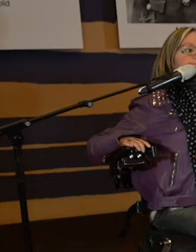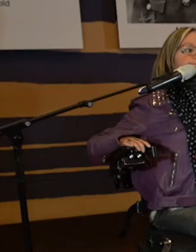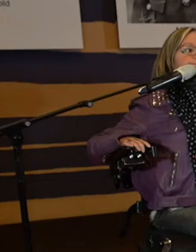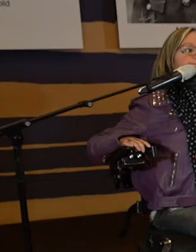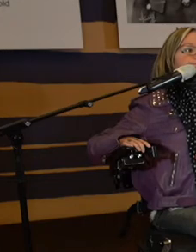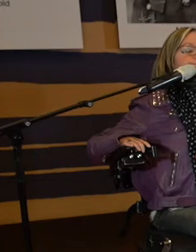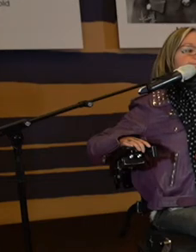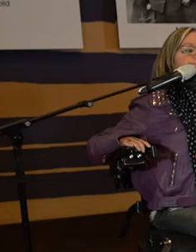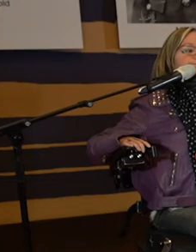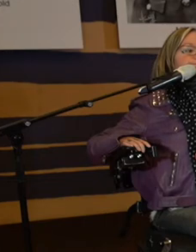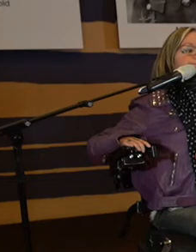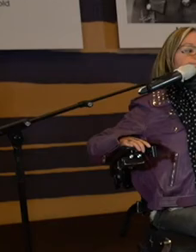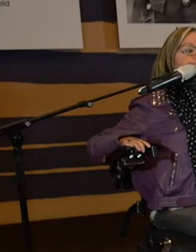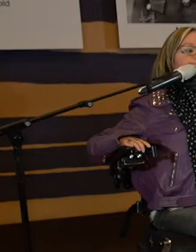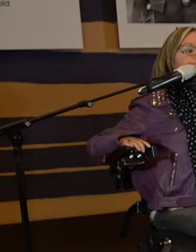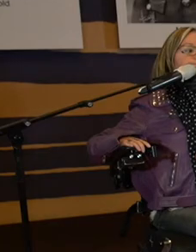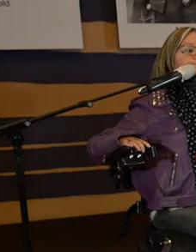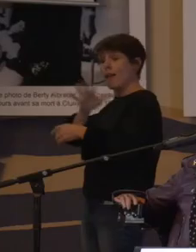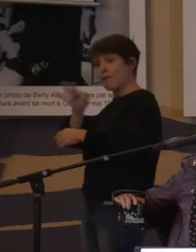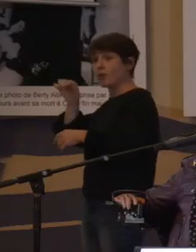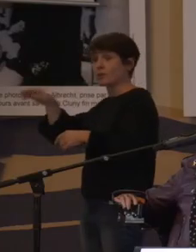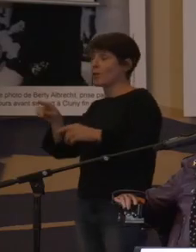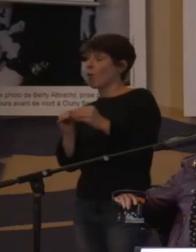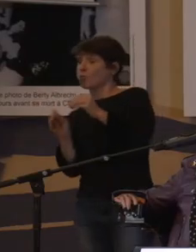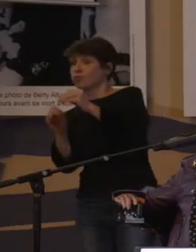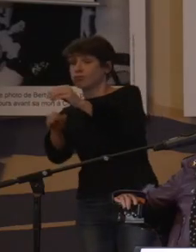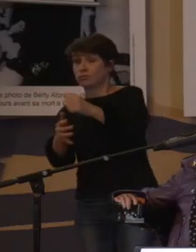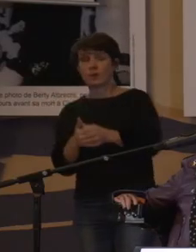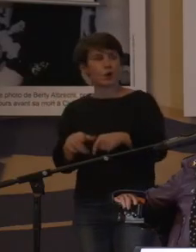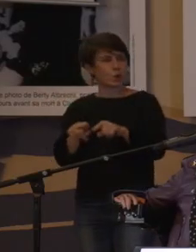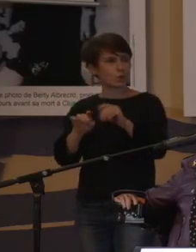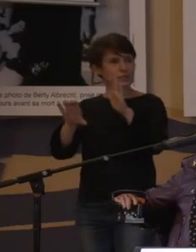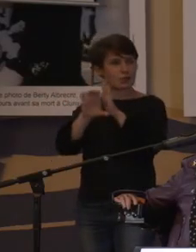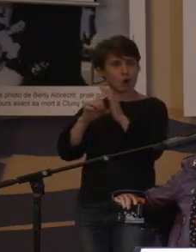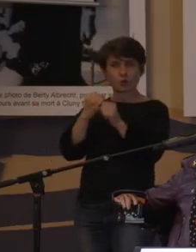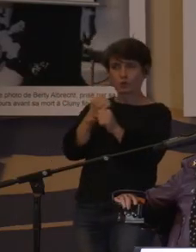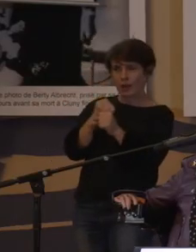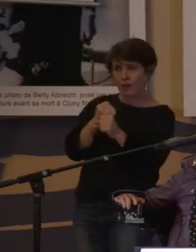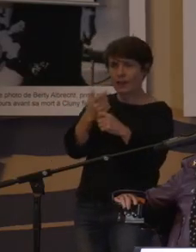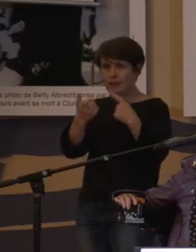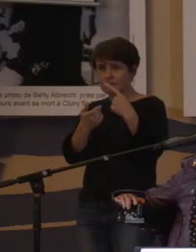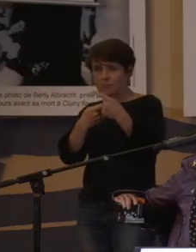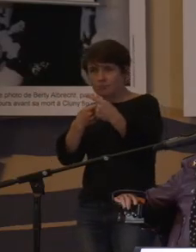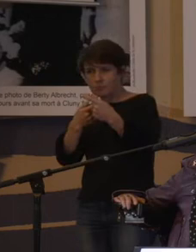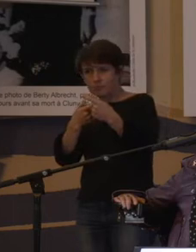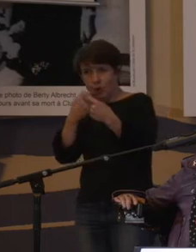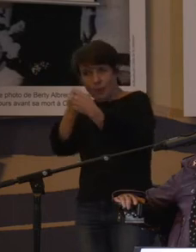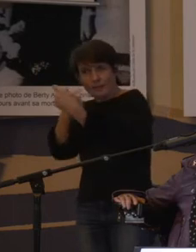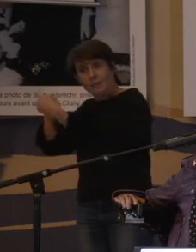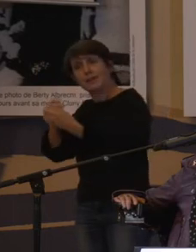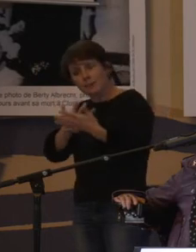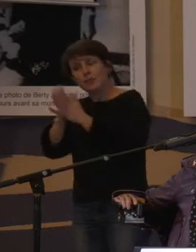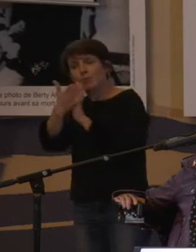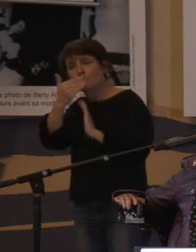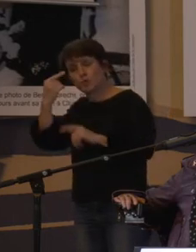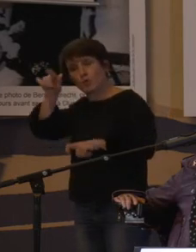applique. Mais bon. Il y a la question des dispositions du Code du travail qui exigent des aménagements raisonnables pour les personnes handicapées et qui reconnaissent